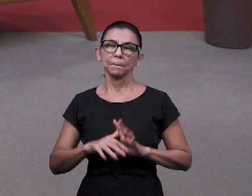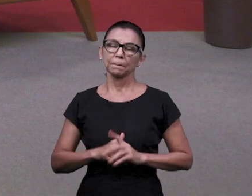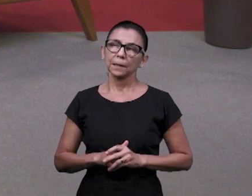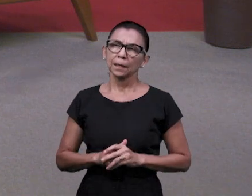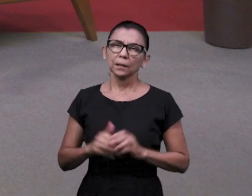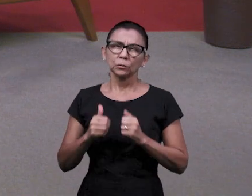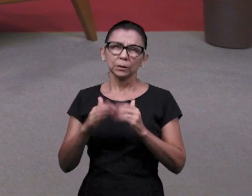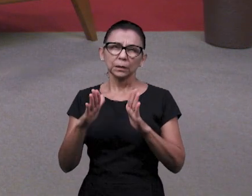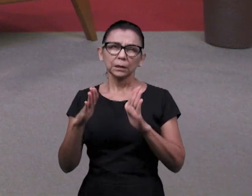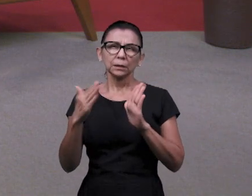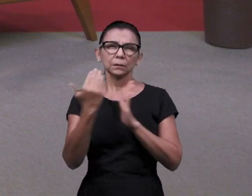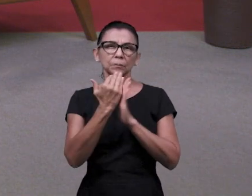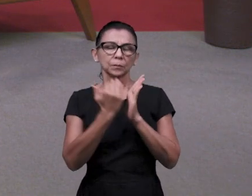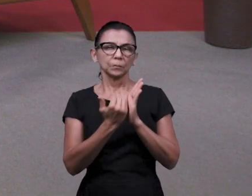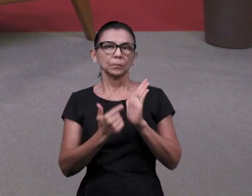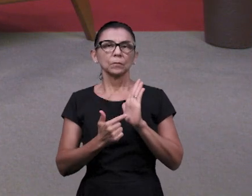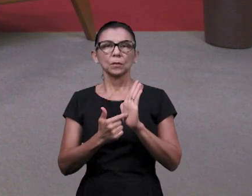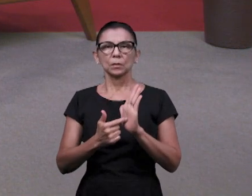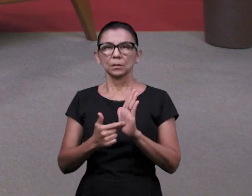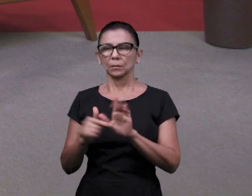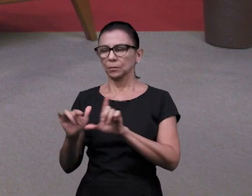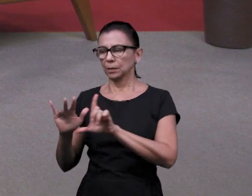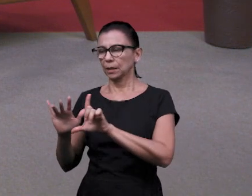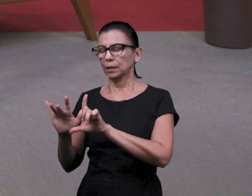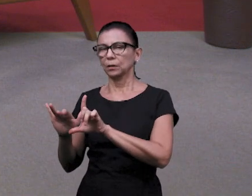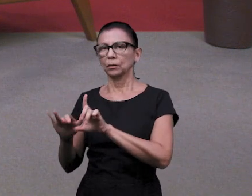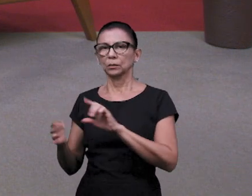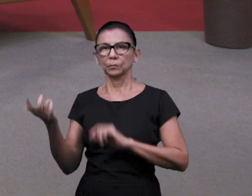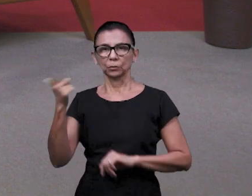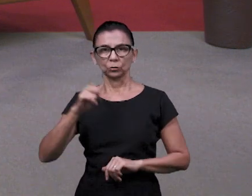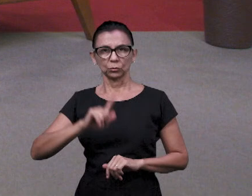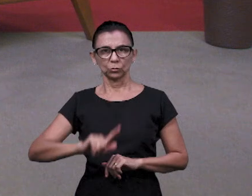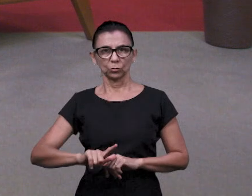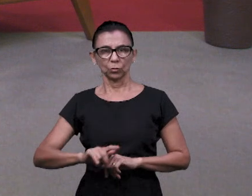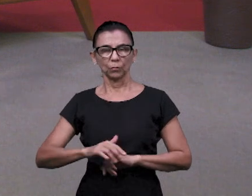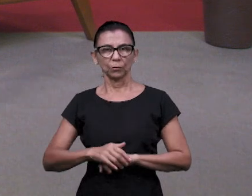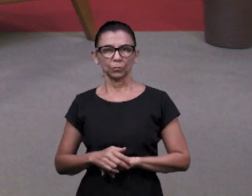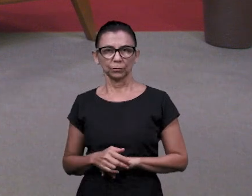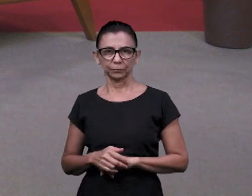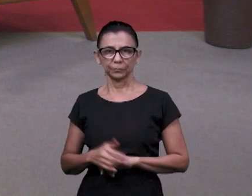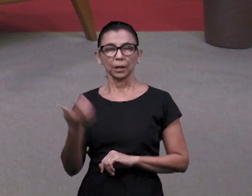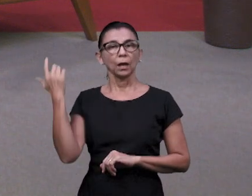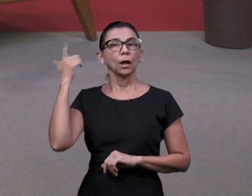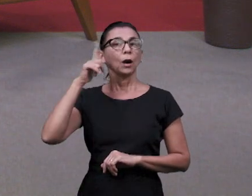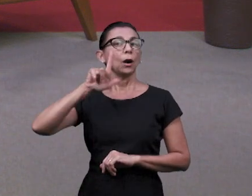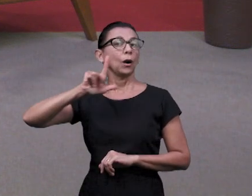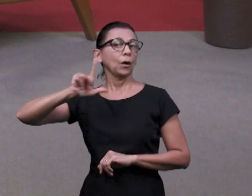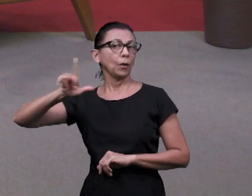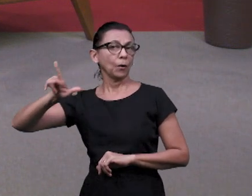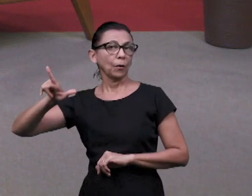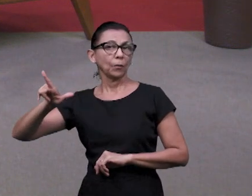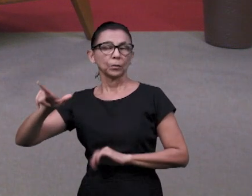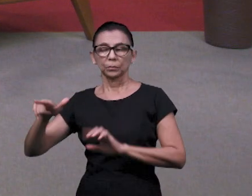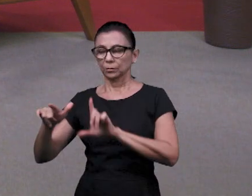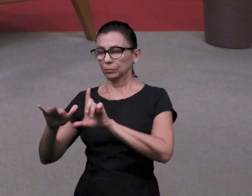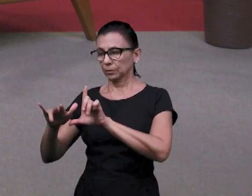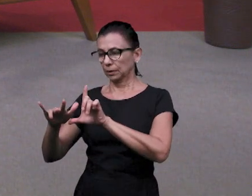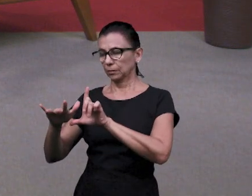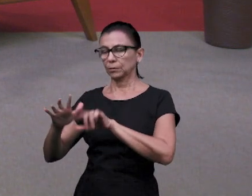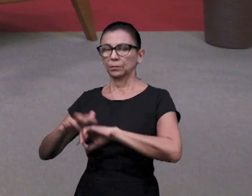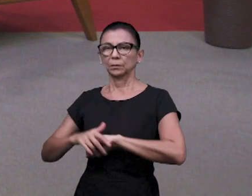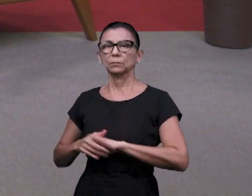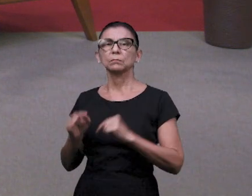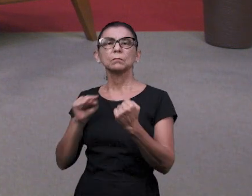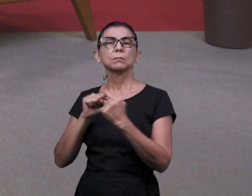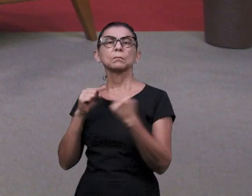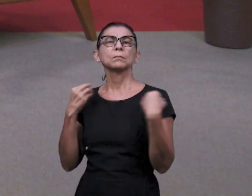programme, nous avons présenté un code ici et nous présentons un autre code ici que vous voyez à l'écran. L'objectif de ce